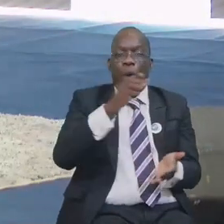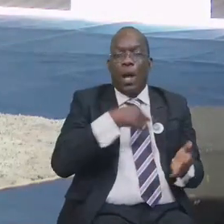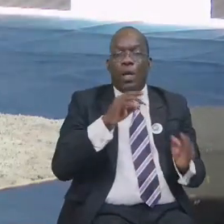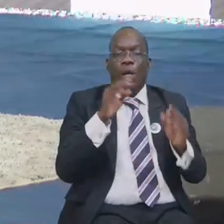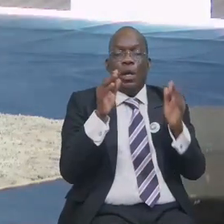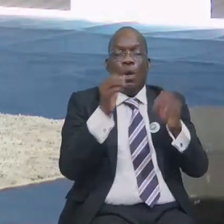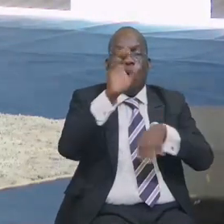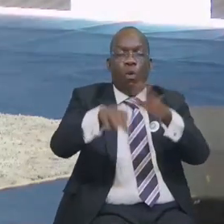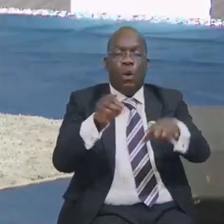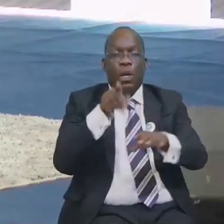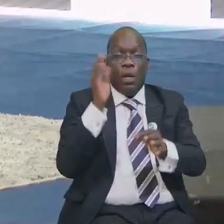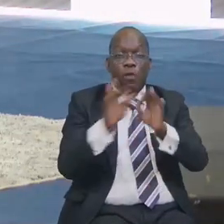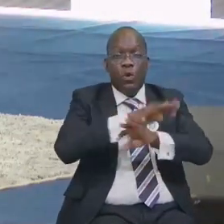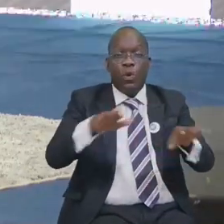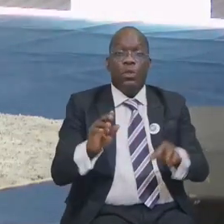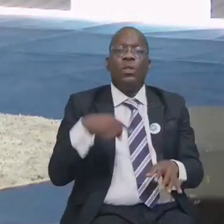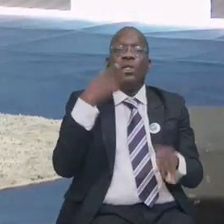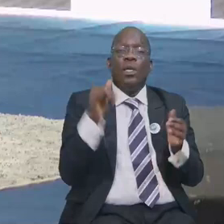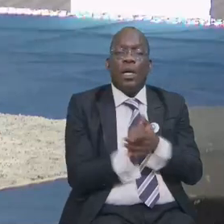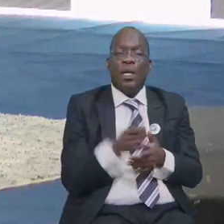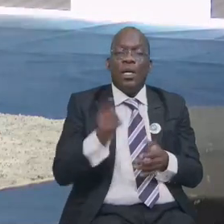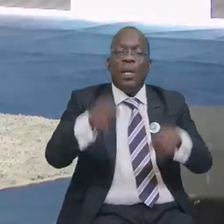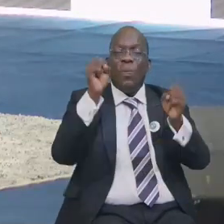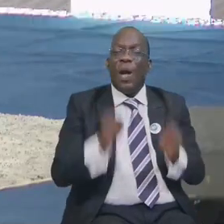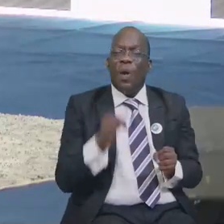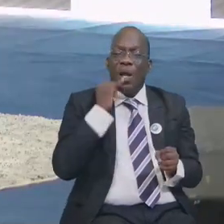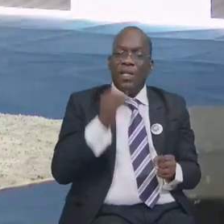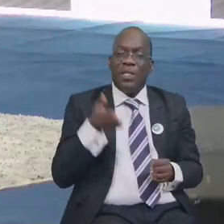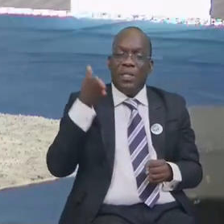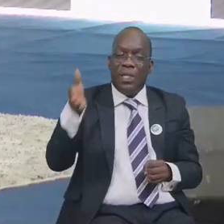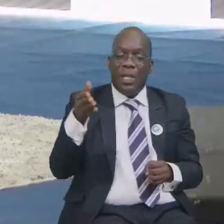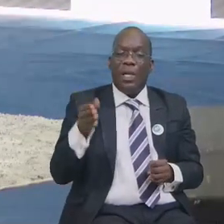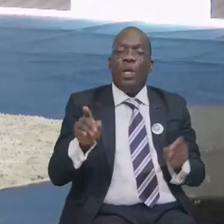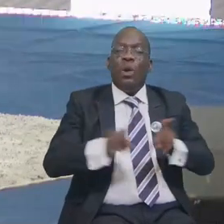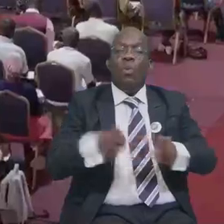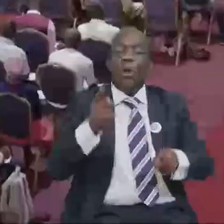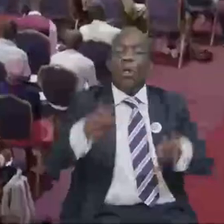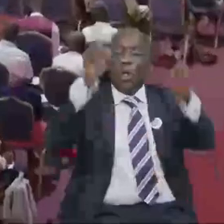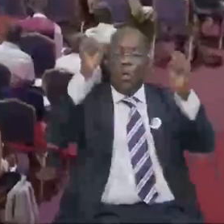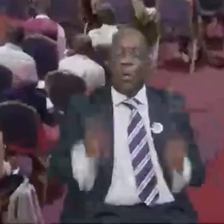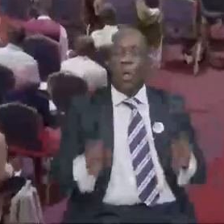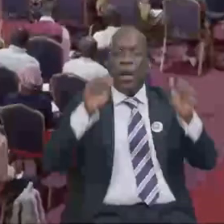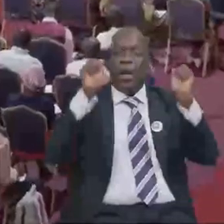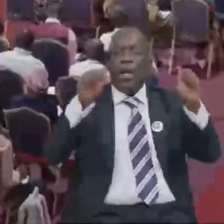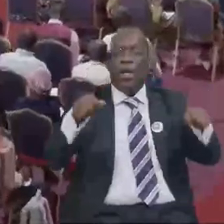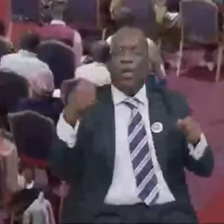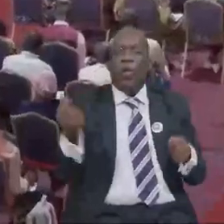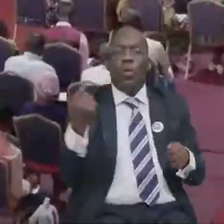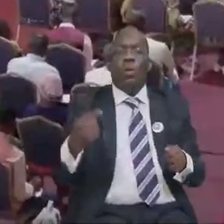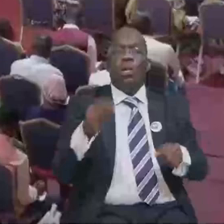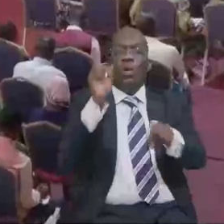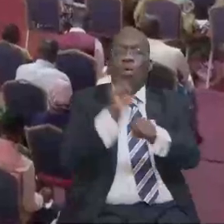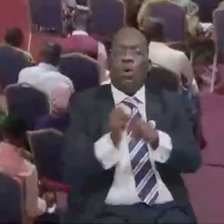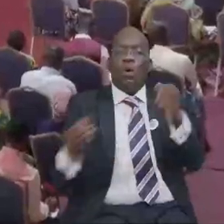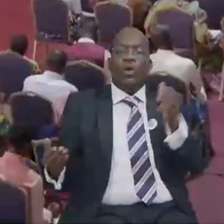pas, la puissance est là. Mais la puissance ne peut être activée qu'à travers ta